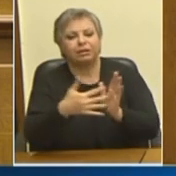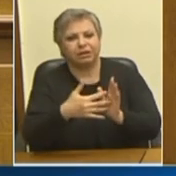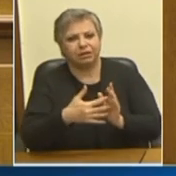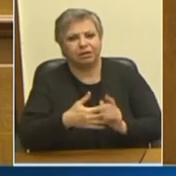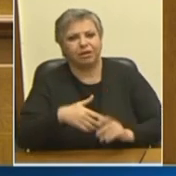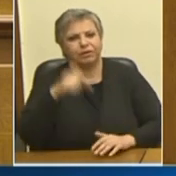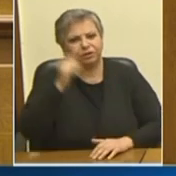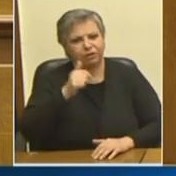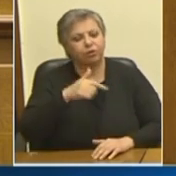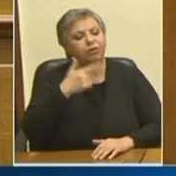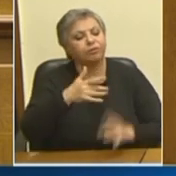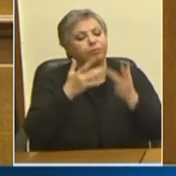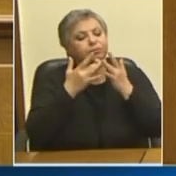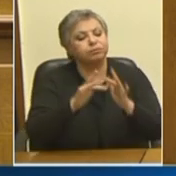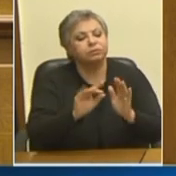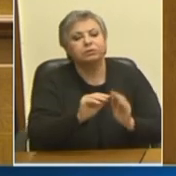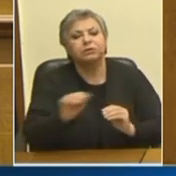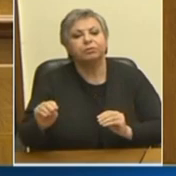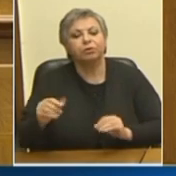κάτι χειρότερο από τα παλιά ΤΕΗ.